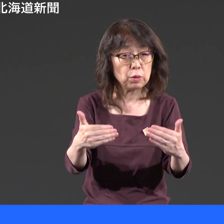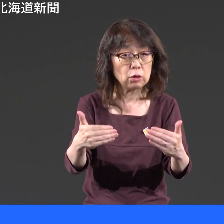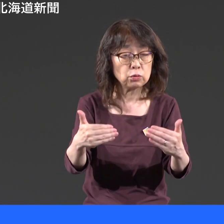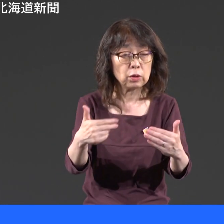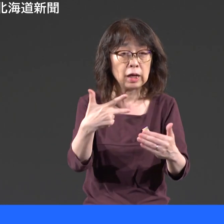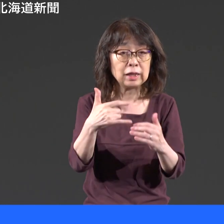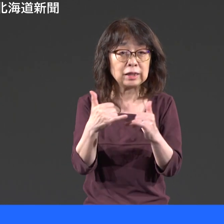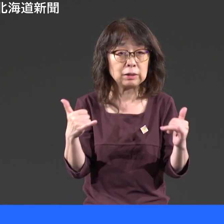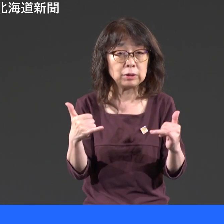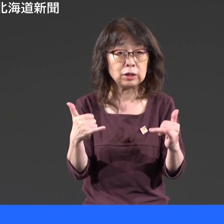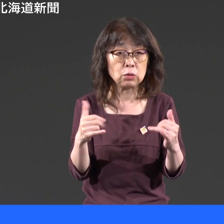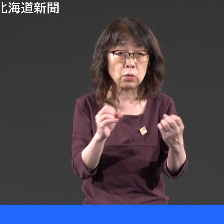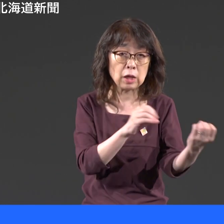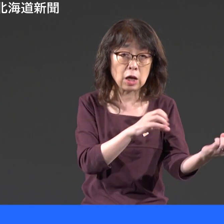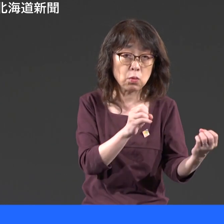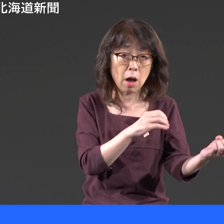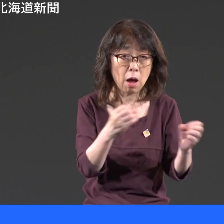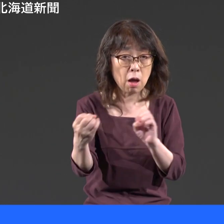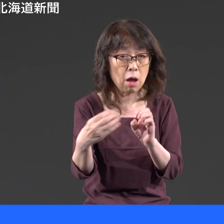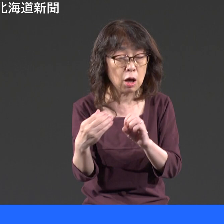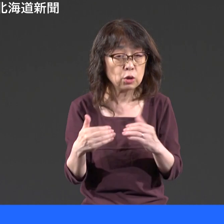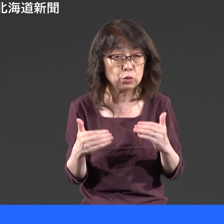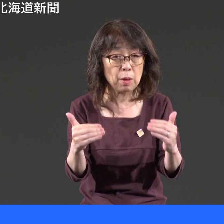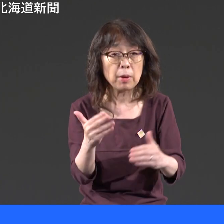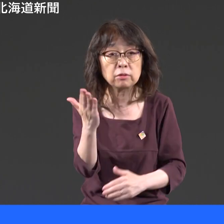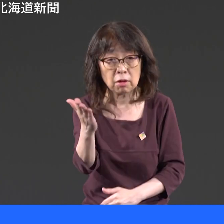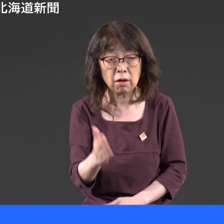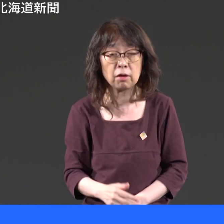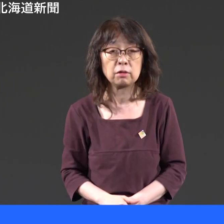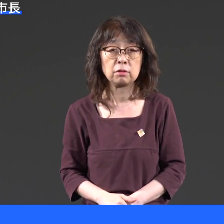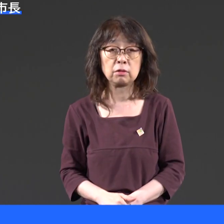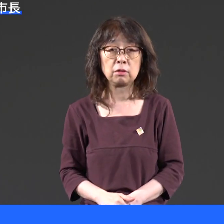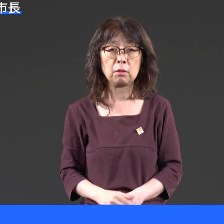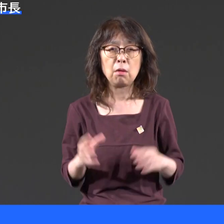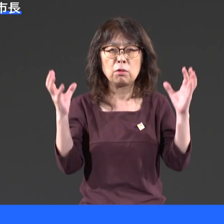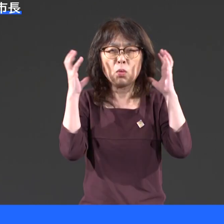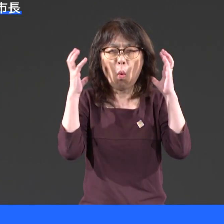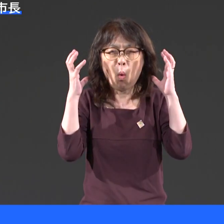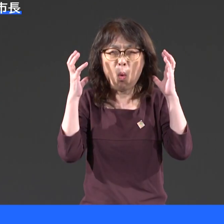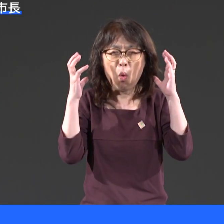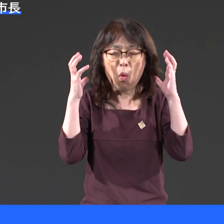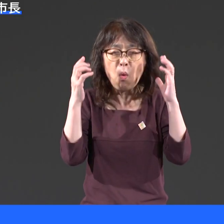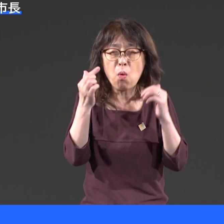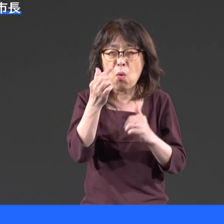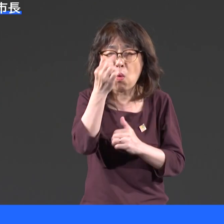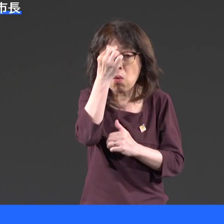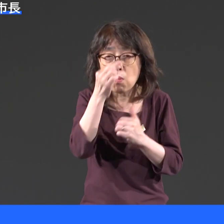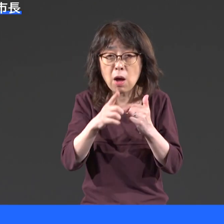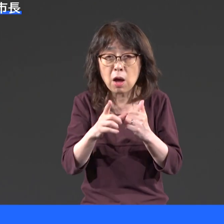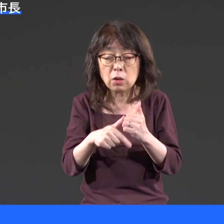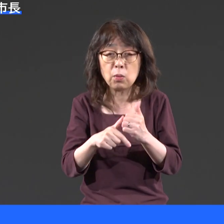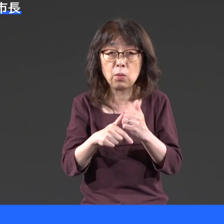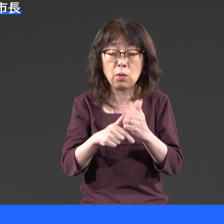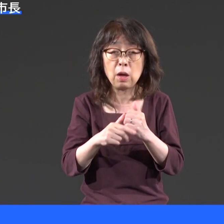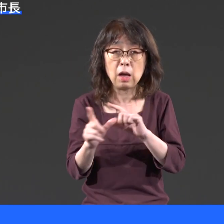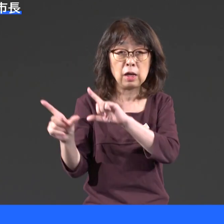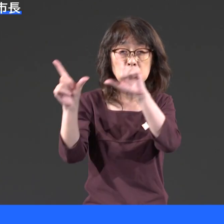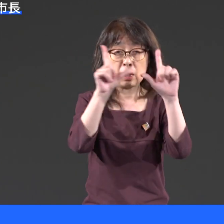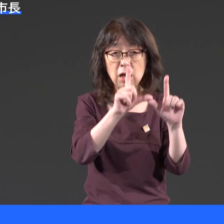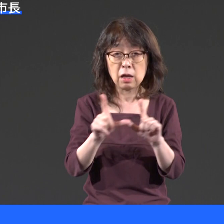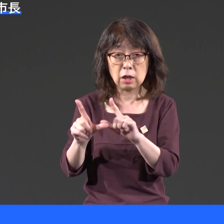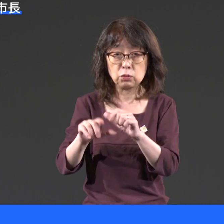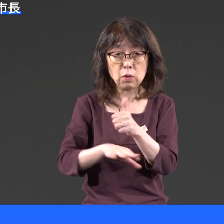民との対話や説明などを進めていかれますか。はい、 騒音などに対するその生活環境の悪化への懸